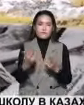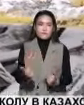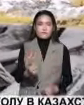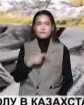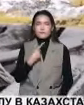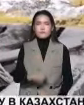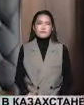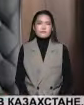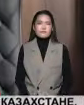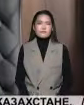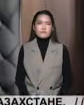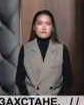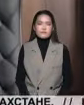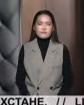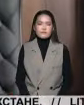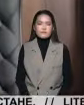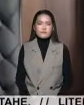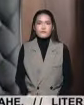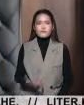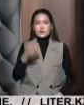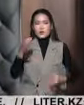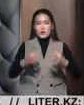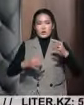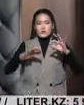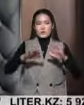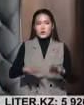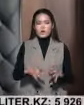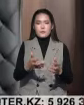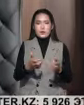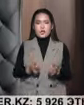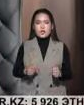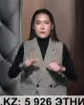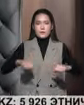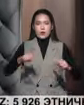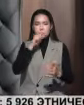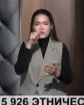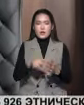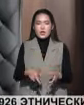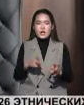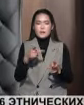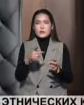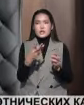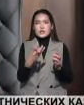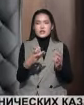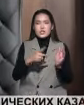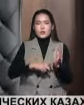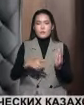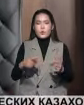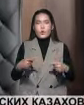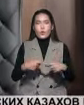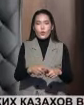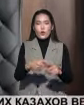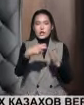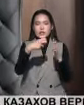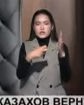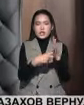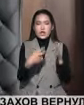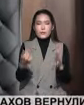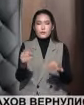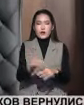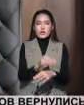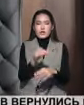объеме. Приговором суда директор ТО признан виновным по статье 277 Уголовного кодекса, и ему назначено